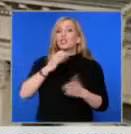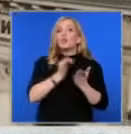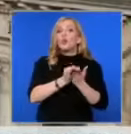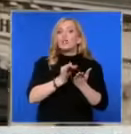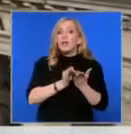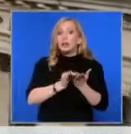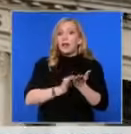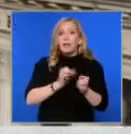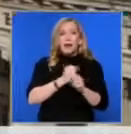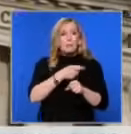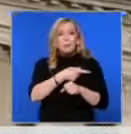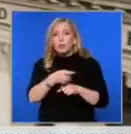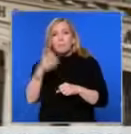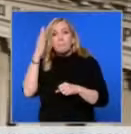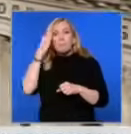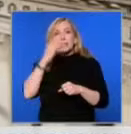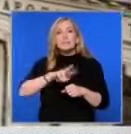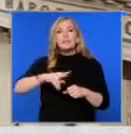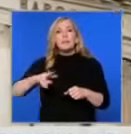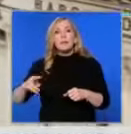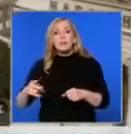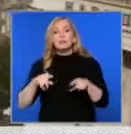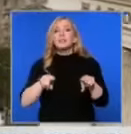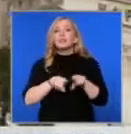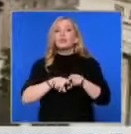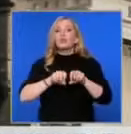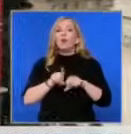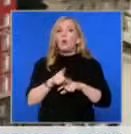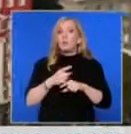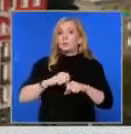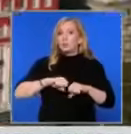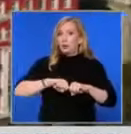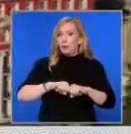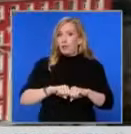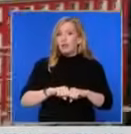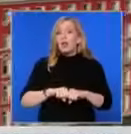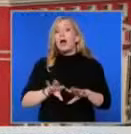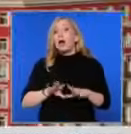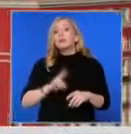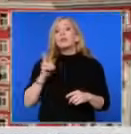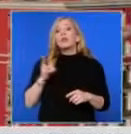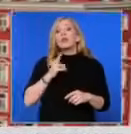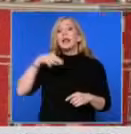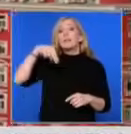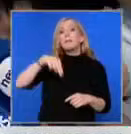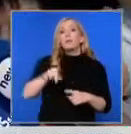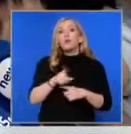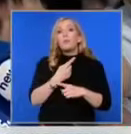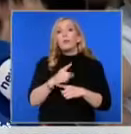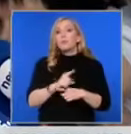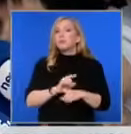на министрите и техните заместници, както и на областните управители. А според Делян Пеевски, управлението е